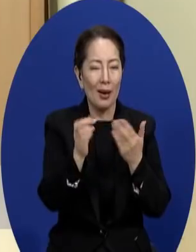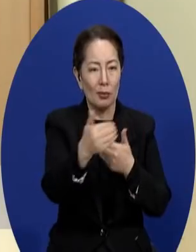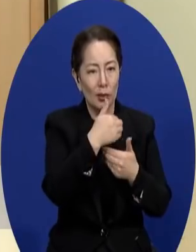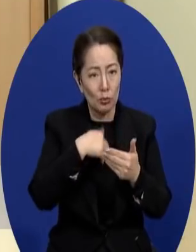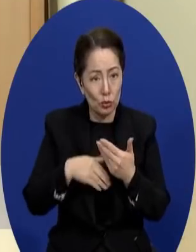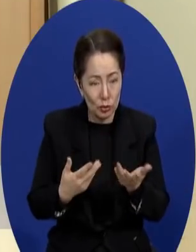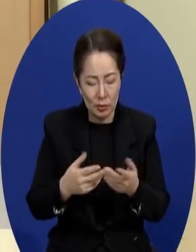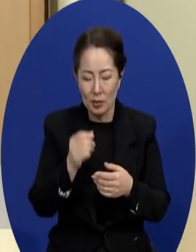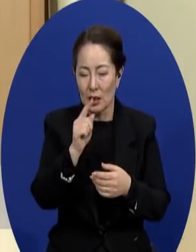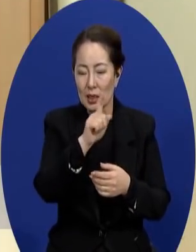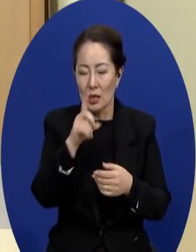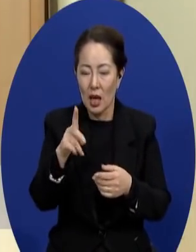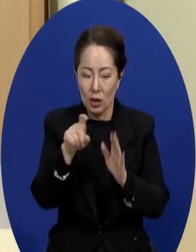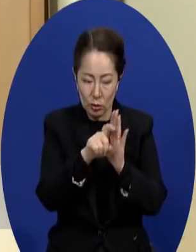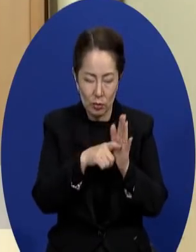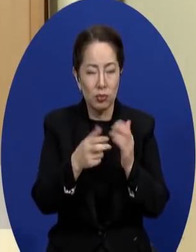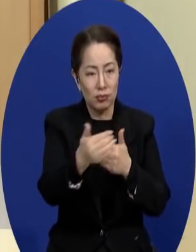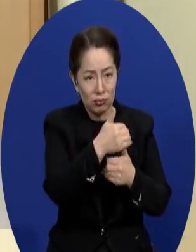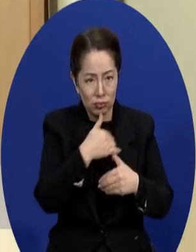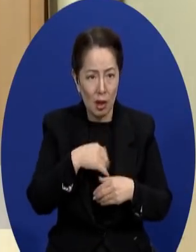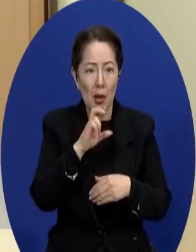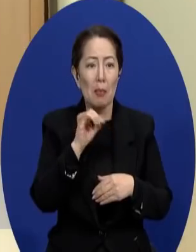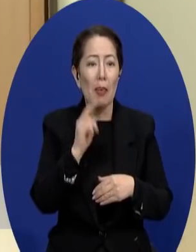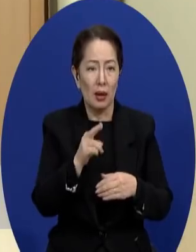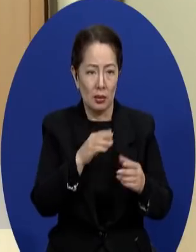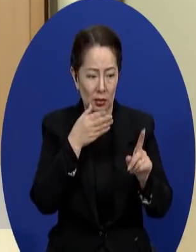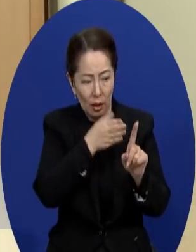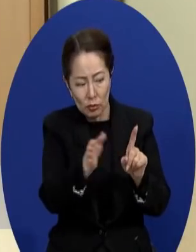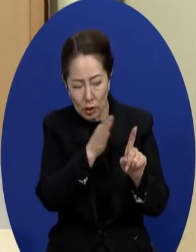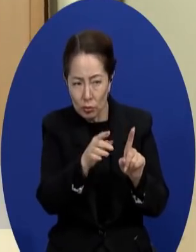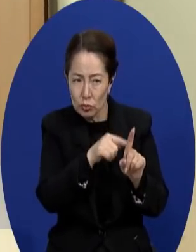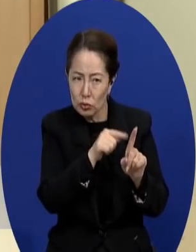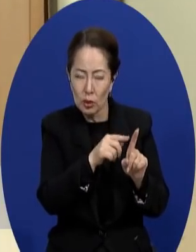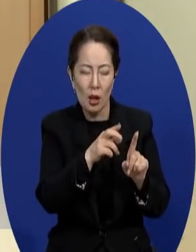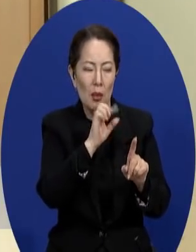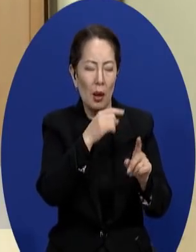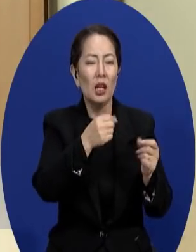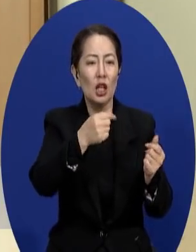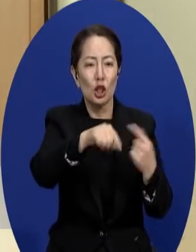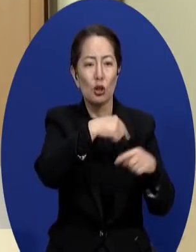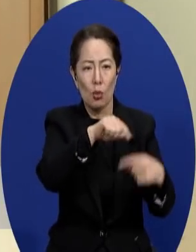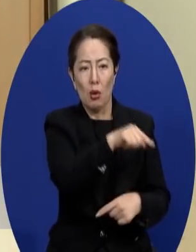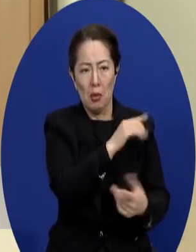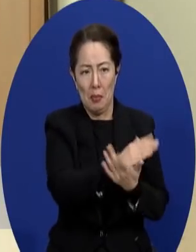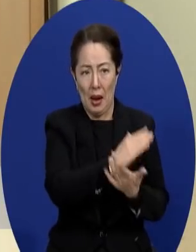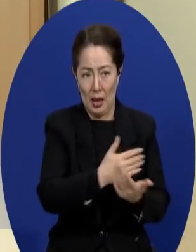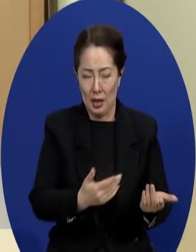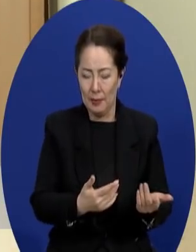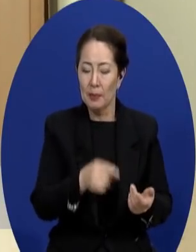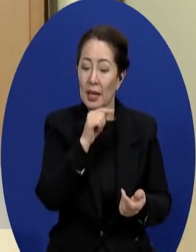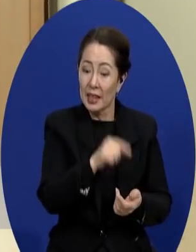зээлийн хөтөлбөр бас арилжааны банкуудаар явж гээ гэдэг банкны арилжааны банкуудын хувьд л эргэлтийн хөрөнгө байгаад байна. А эдгээр банкууд